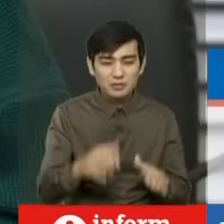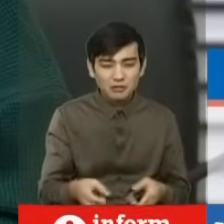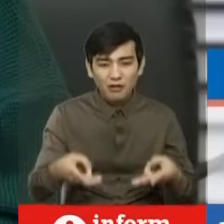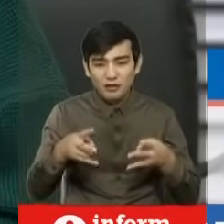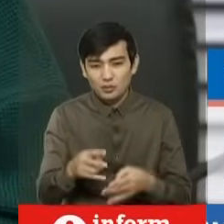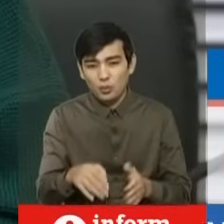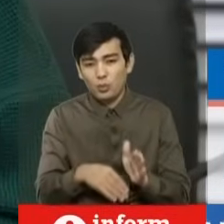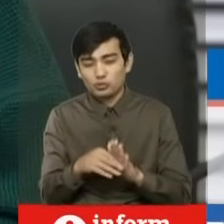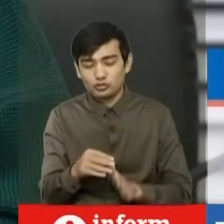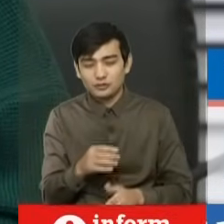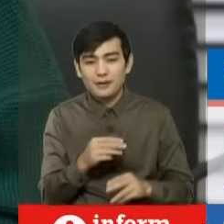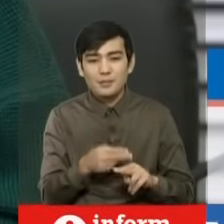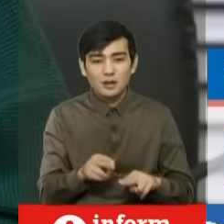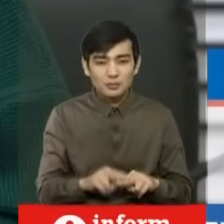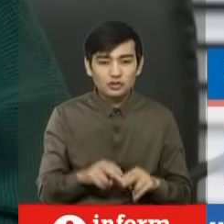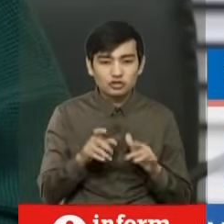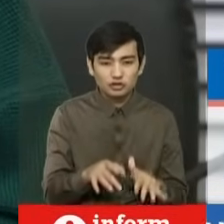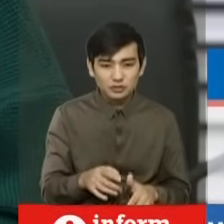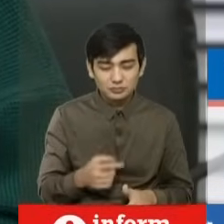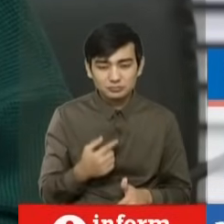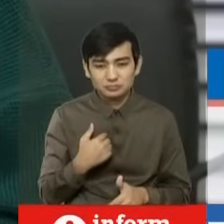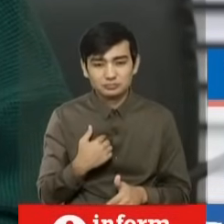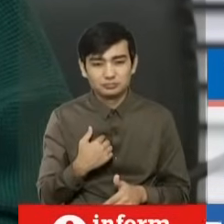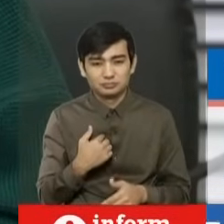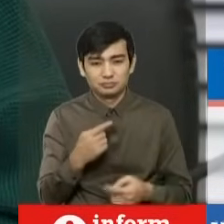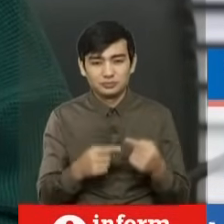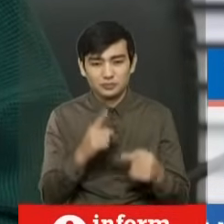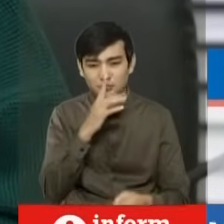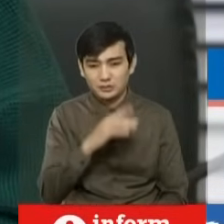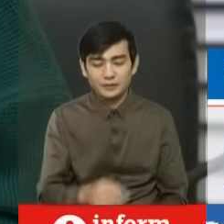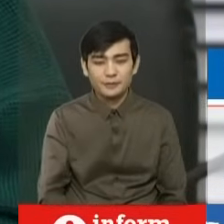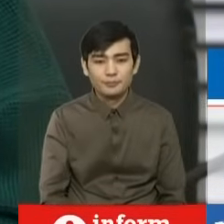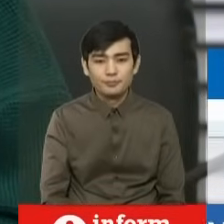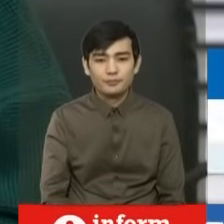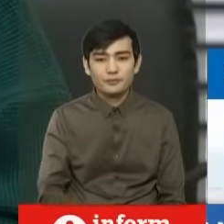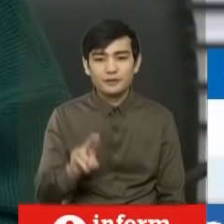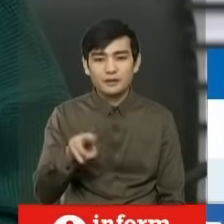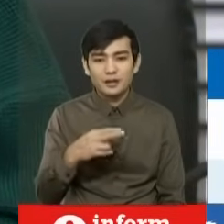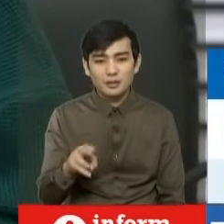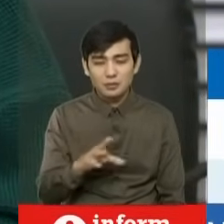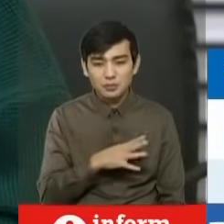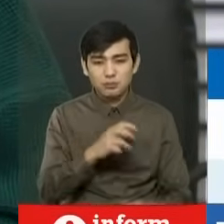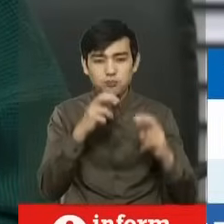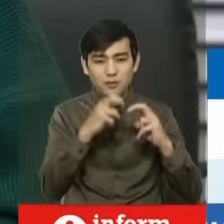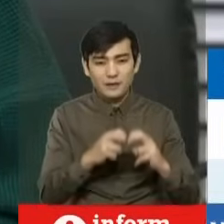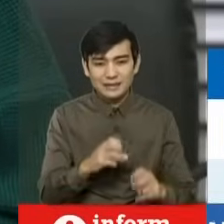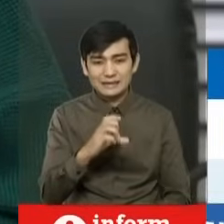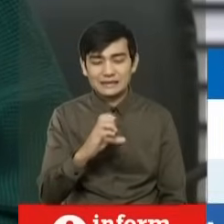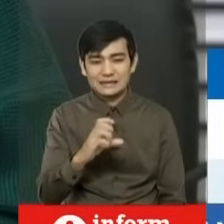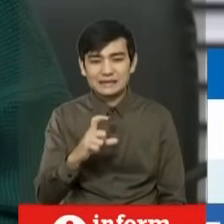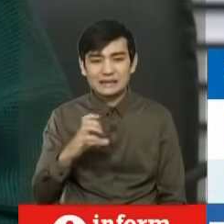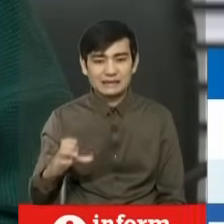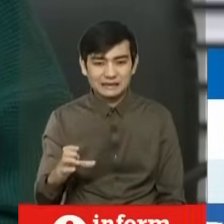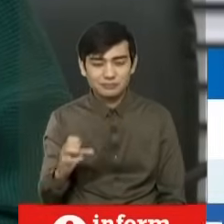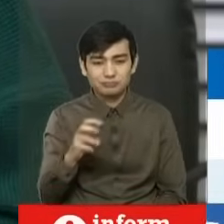желать лучшего Поэтому решили не рисковать в декабре Была проведена проверка СС областной